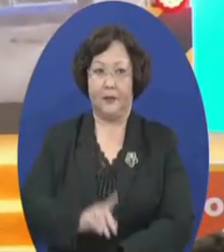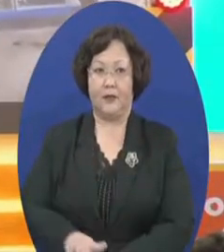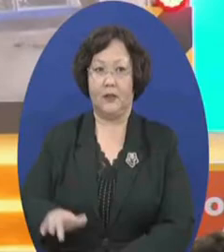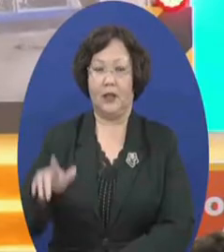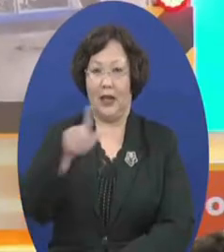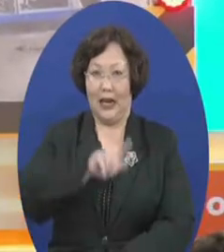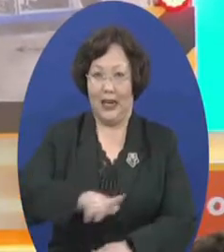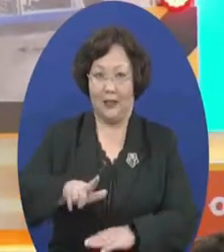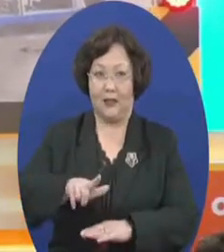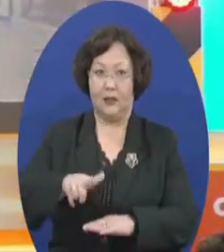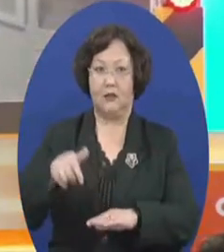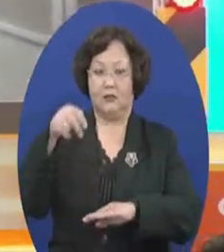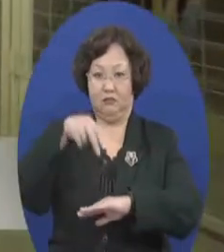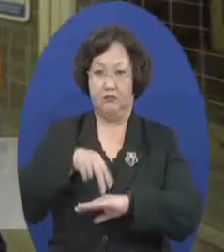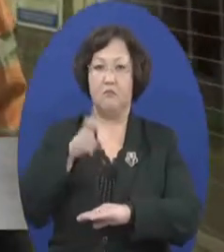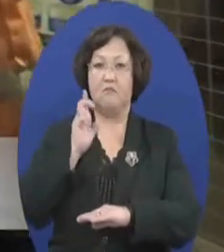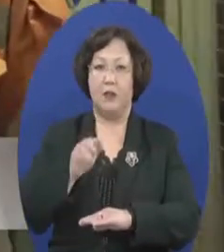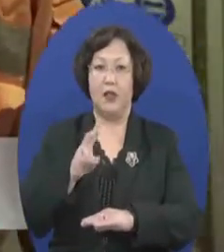Гадаргийн давцангийн баг Бэлэн.